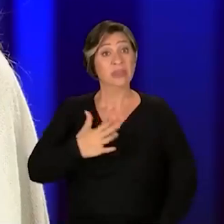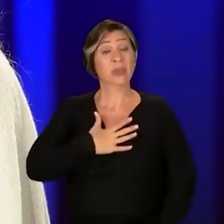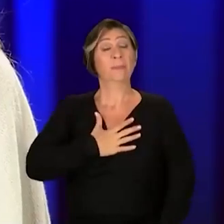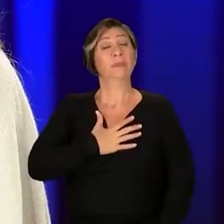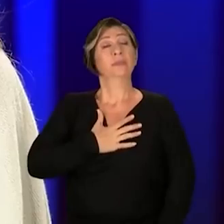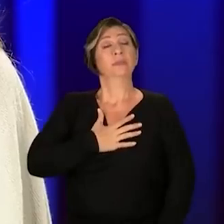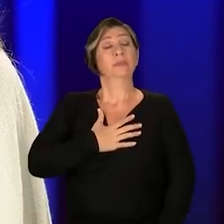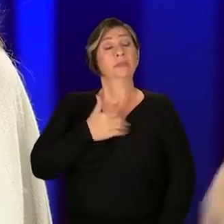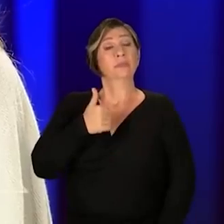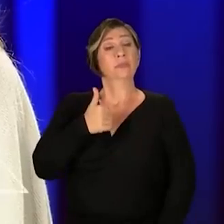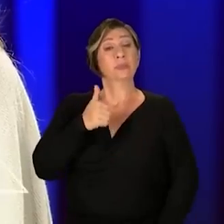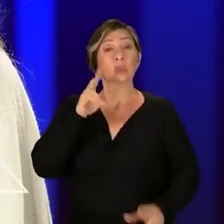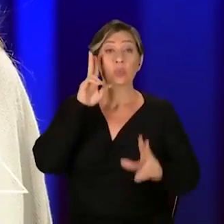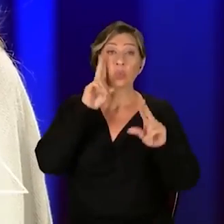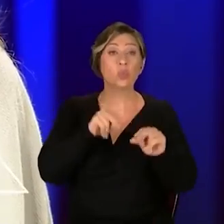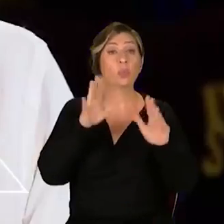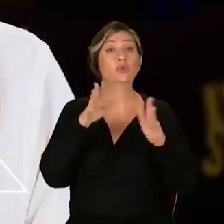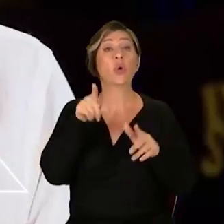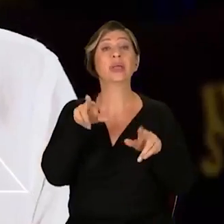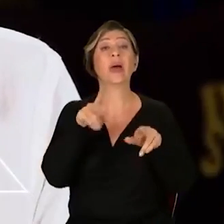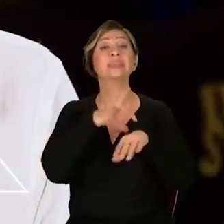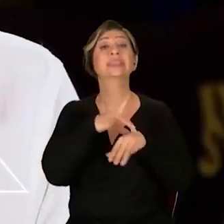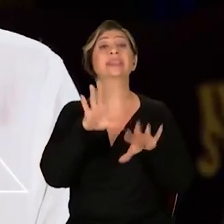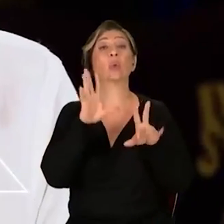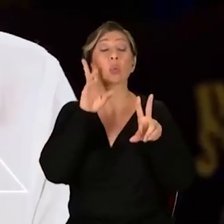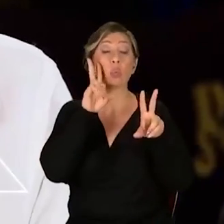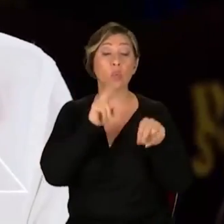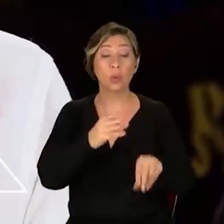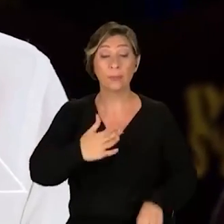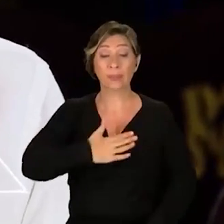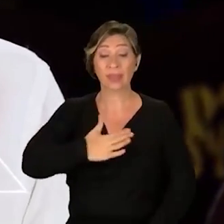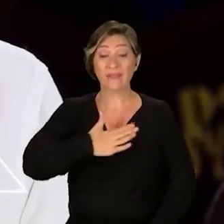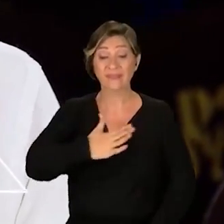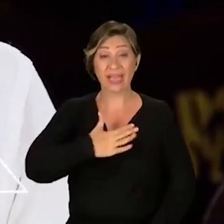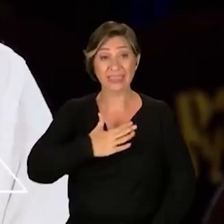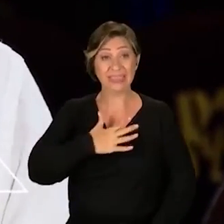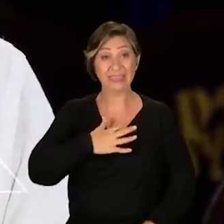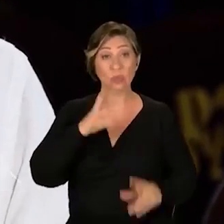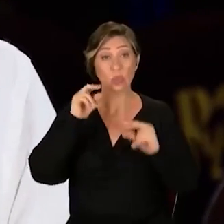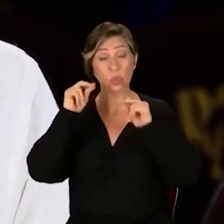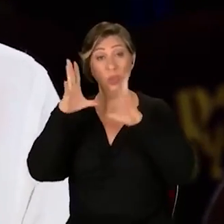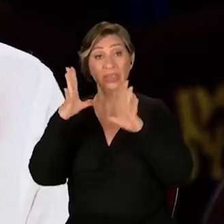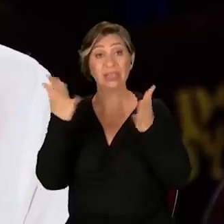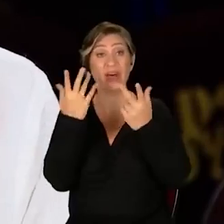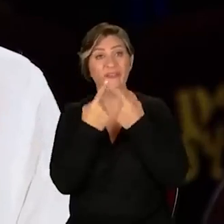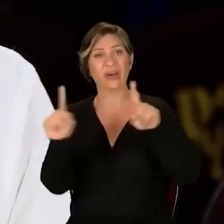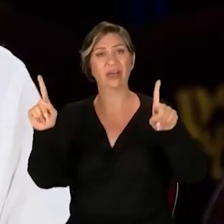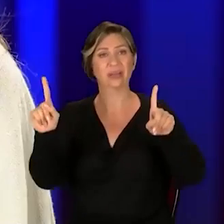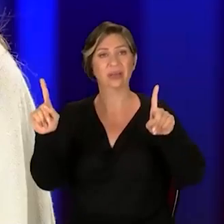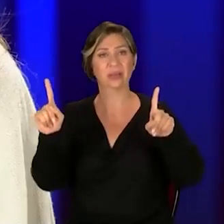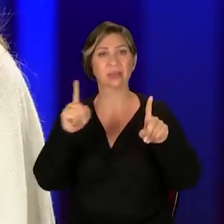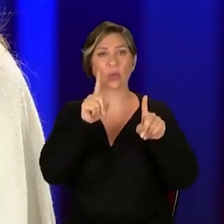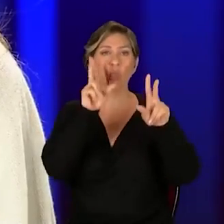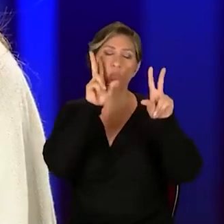tutardım. Uyku apnesi öyle bir hastalık değil. Yani uyurkenki solunum kontrolü uyanıklıktakinden çok farklı bir şey.